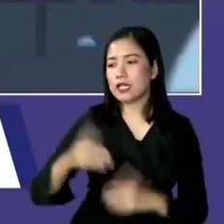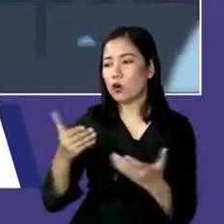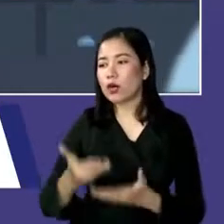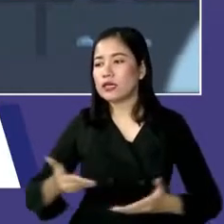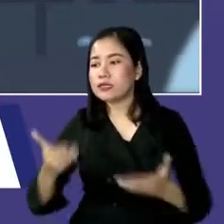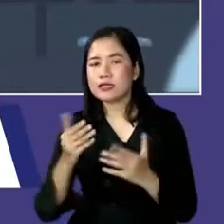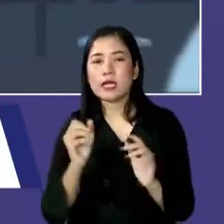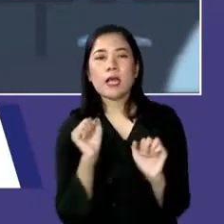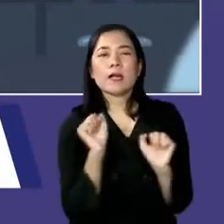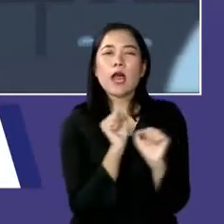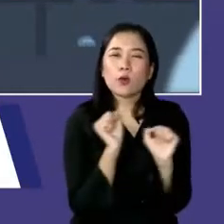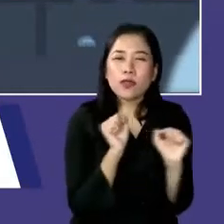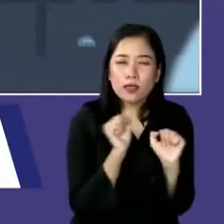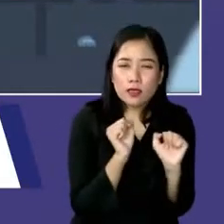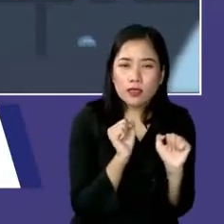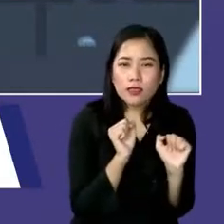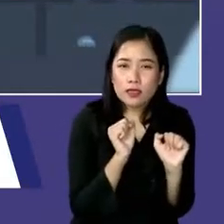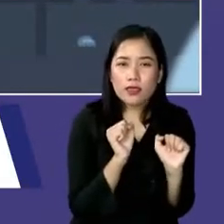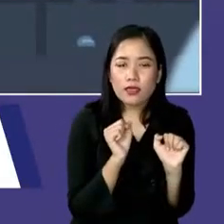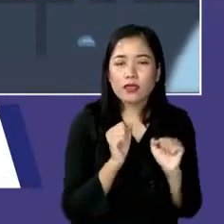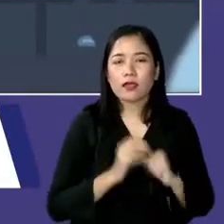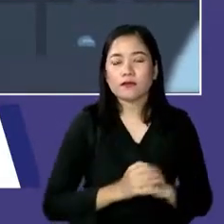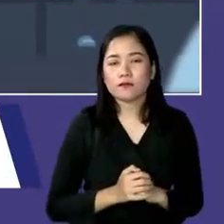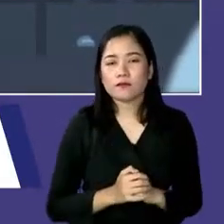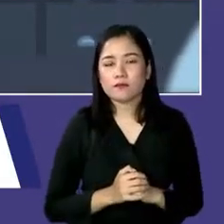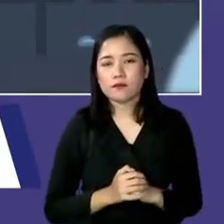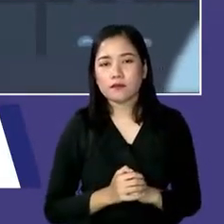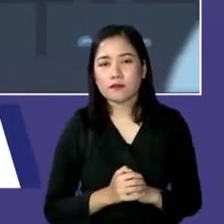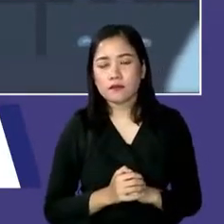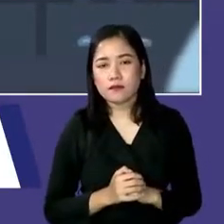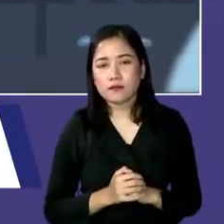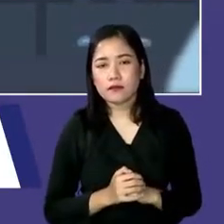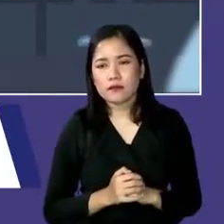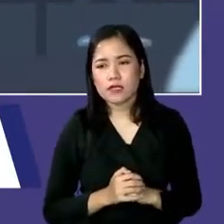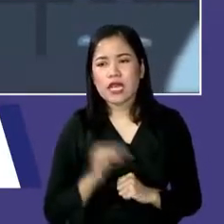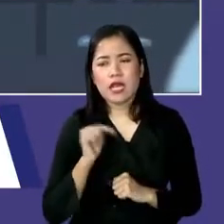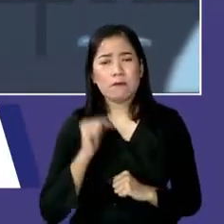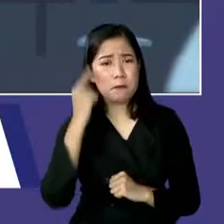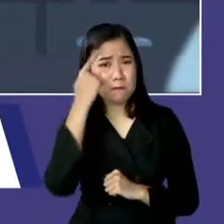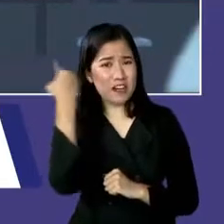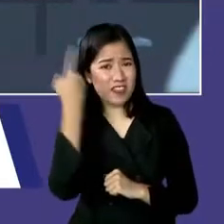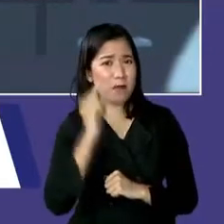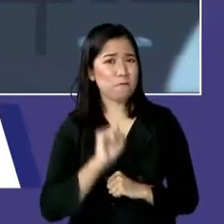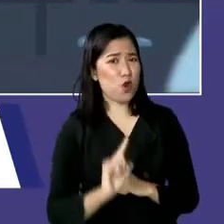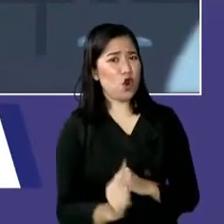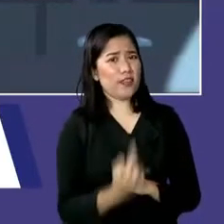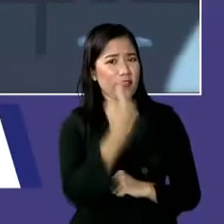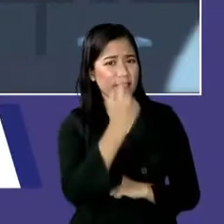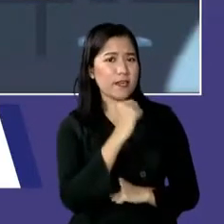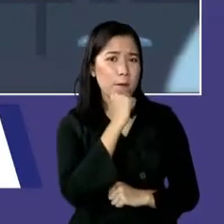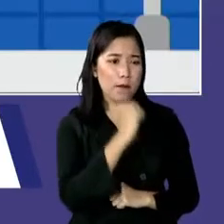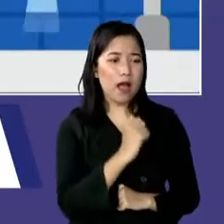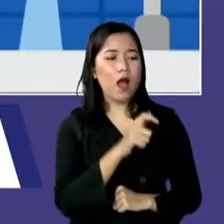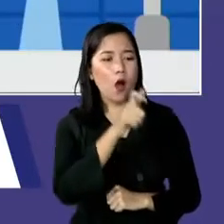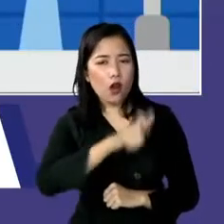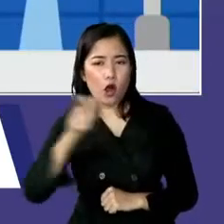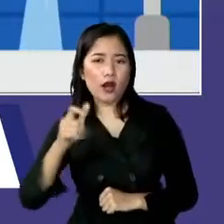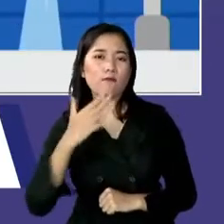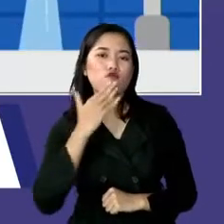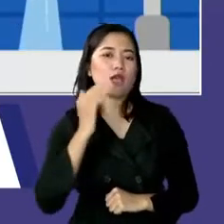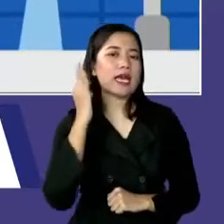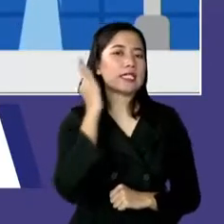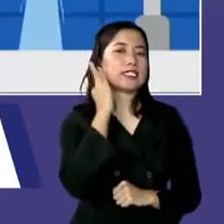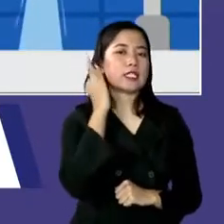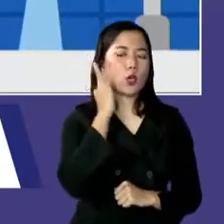emergency emergency ya jadi eh jadi prioritas pemerintah tentu kepada mereka-mereka yang memiliki resiko